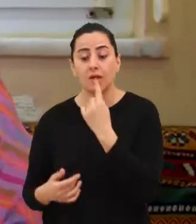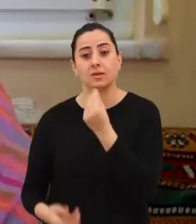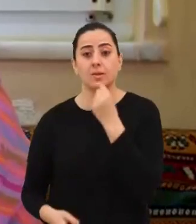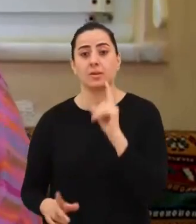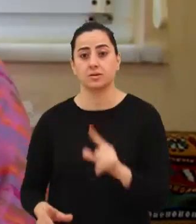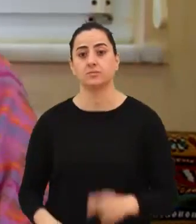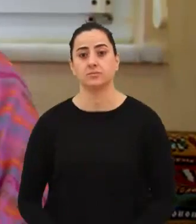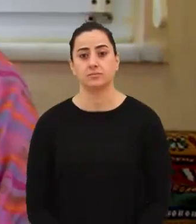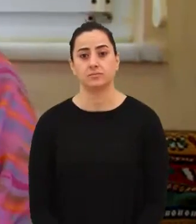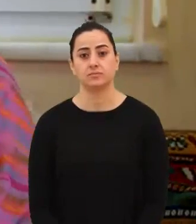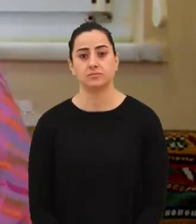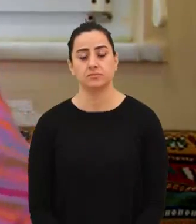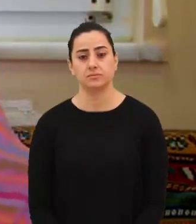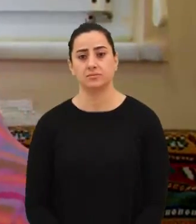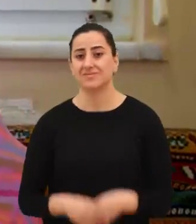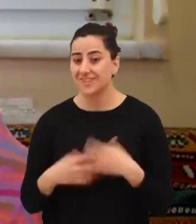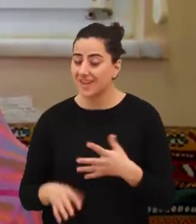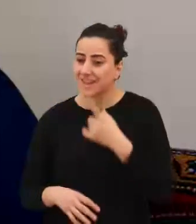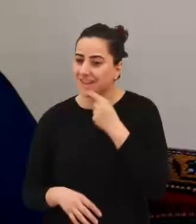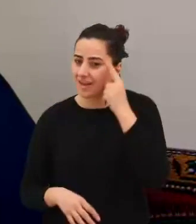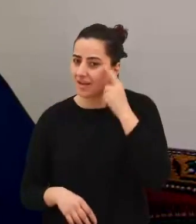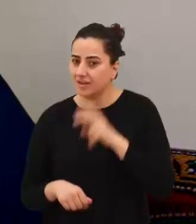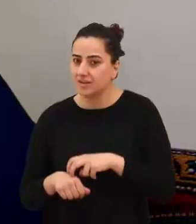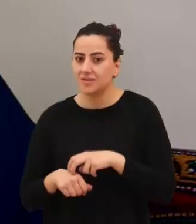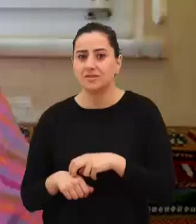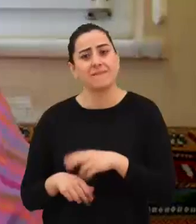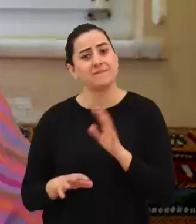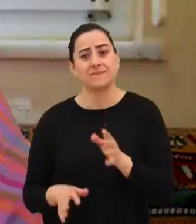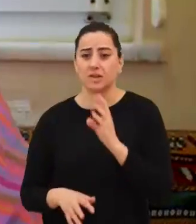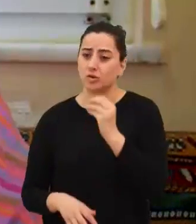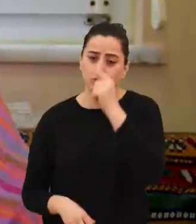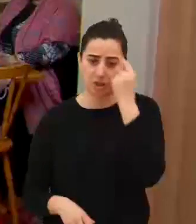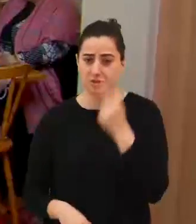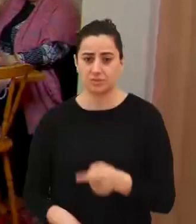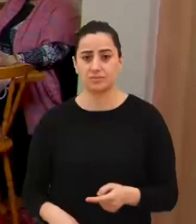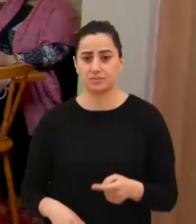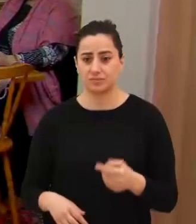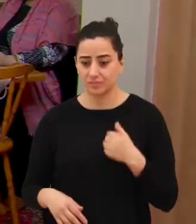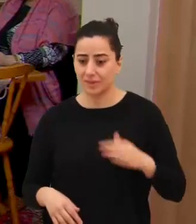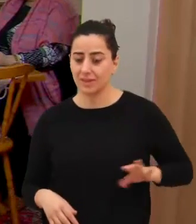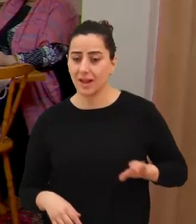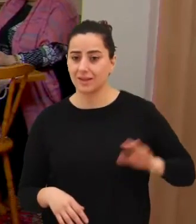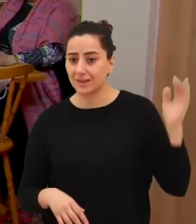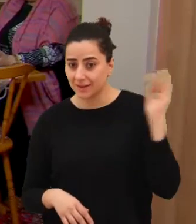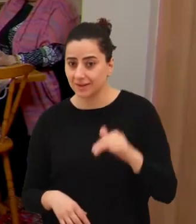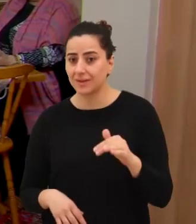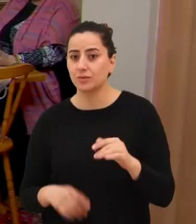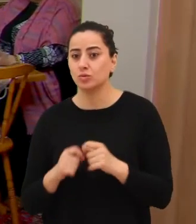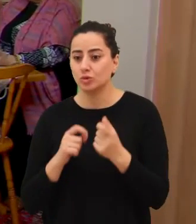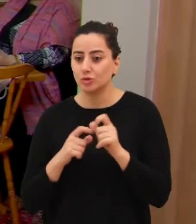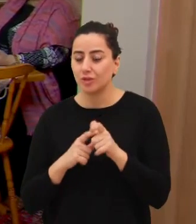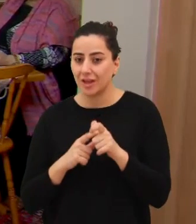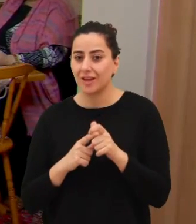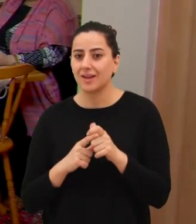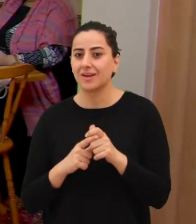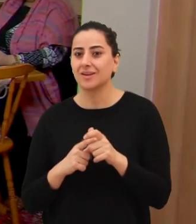şimdi. Ay kız tatlının aklıma geldi. Çok ballısın, şanslısın vallahi. Benim yeğen geldi Deniz'den. Buse.